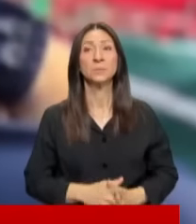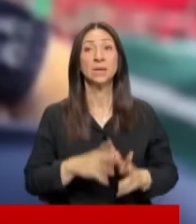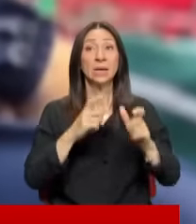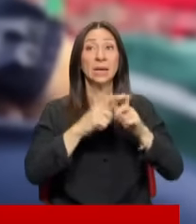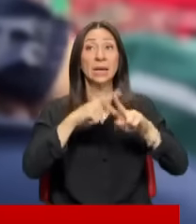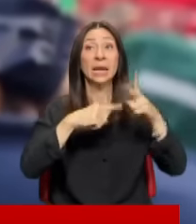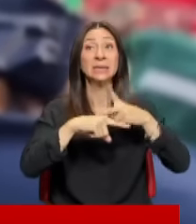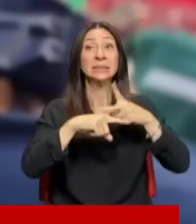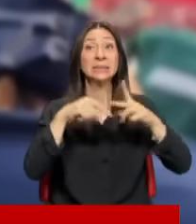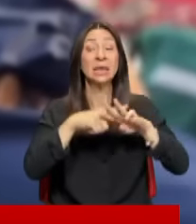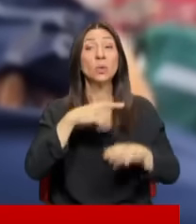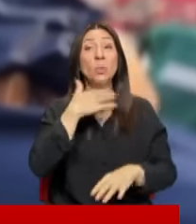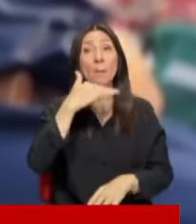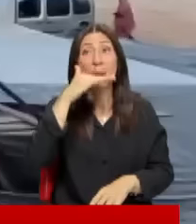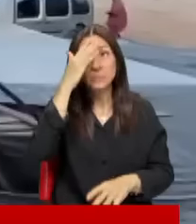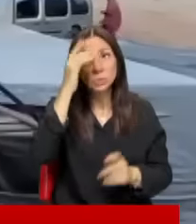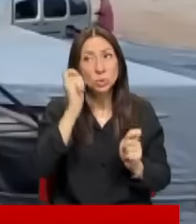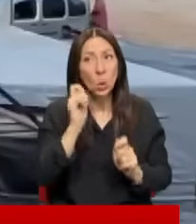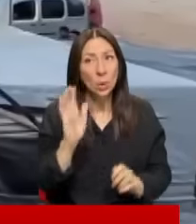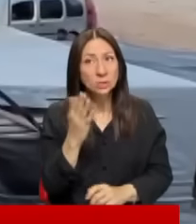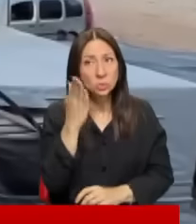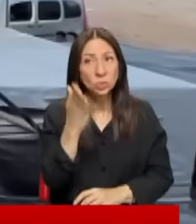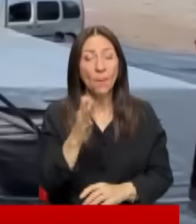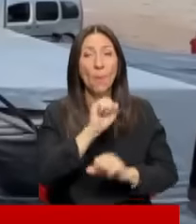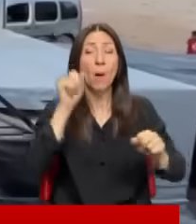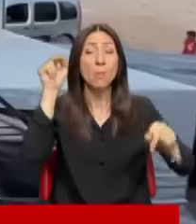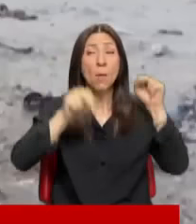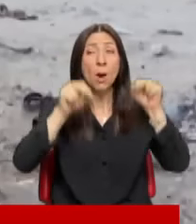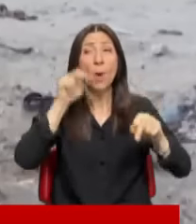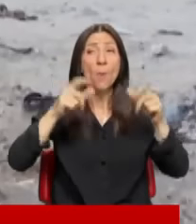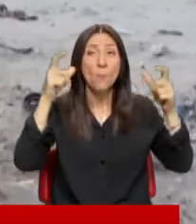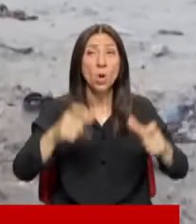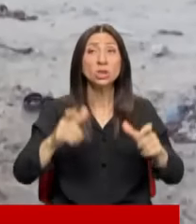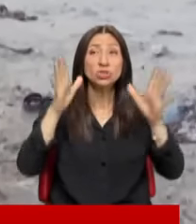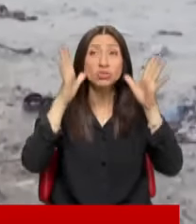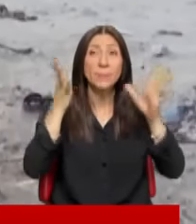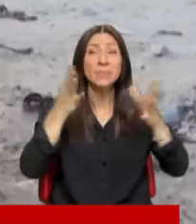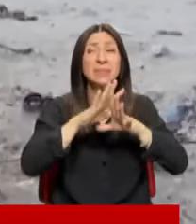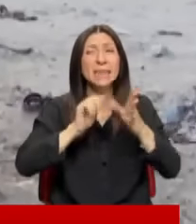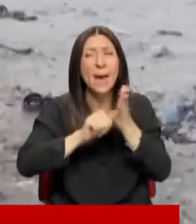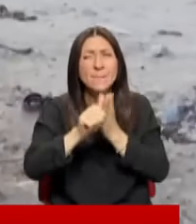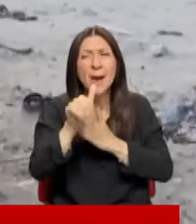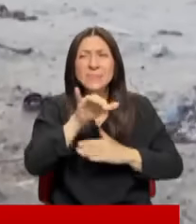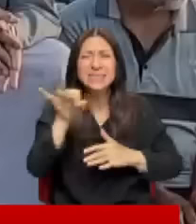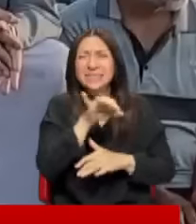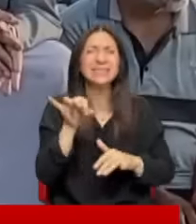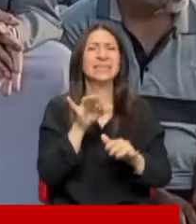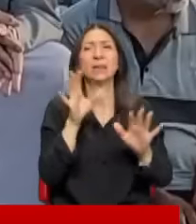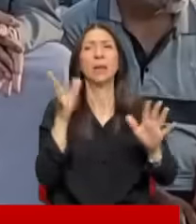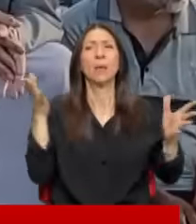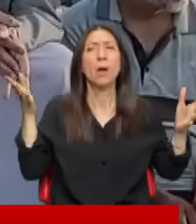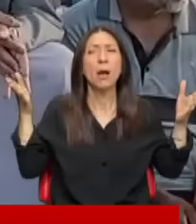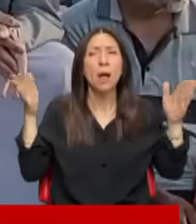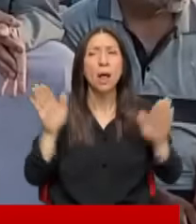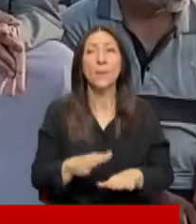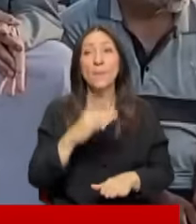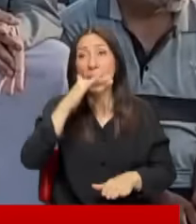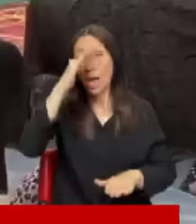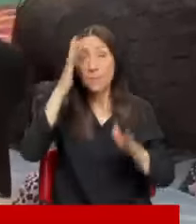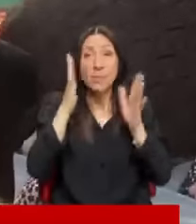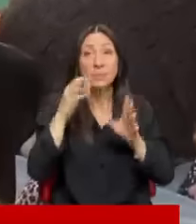Gazze Kurban Bayramı'nı zor şartlar altında karşıladı. Bombardıman nedeniyle bölgedeki camilerin tamamına yakını yıkıldı. Binlerce Filistinli bayram